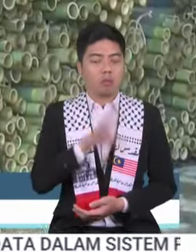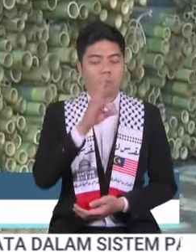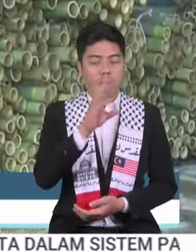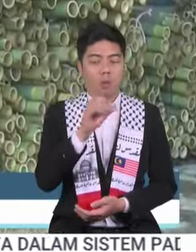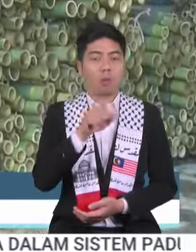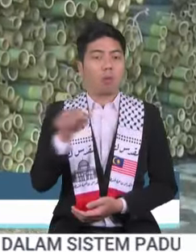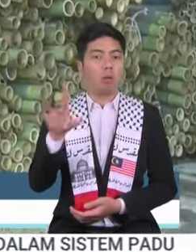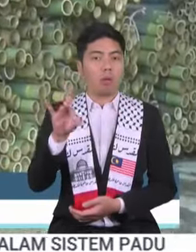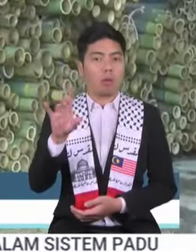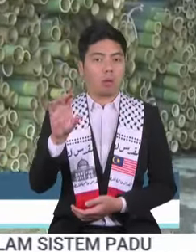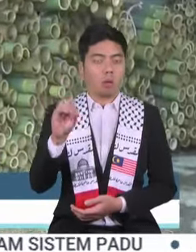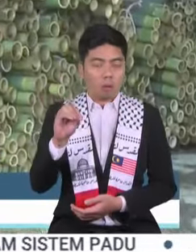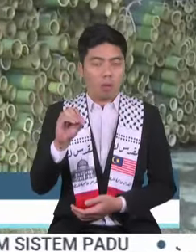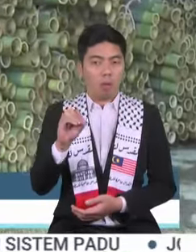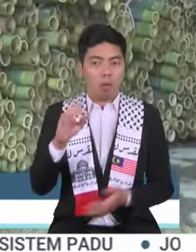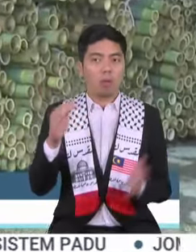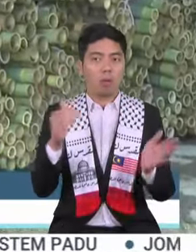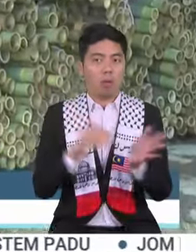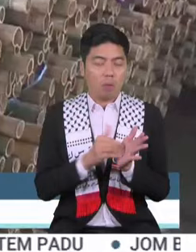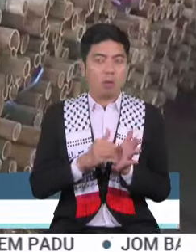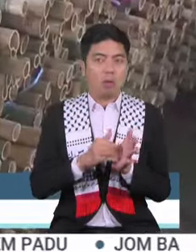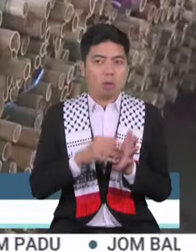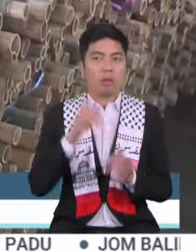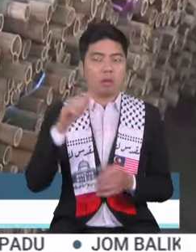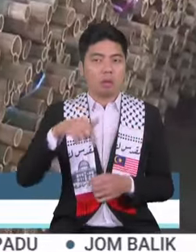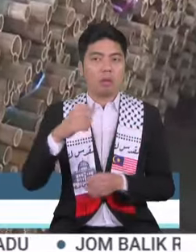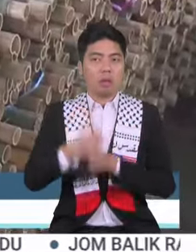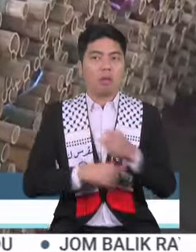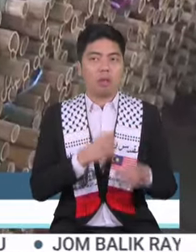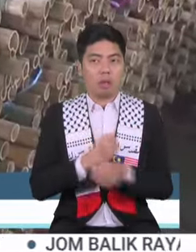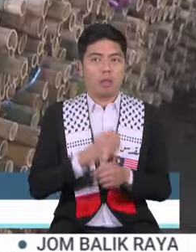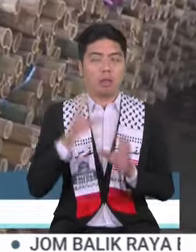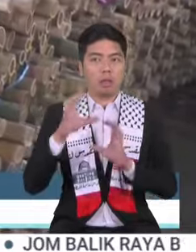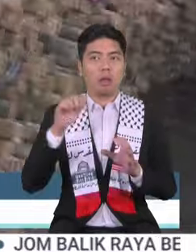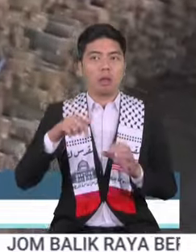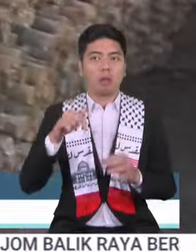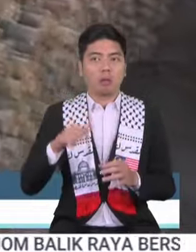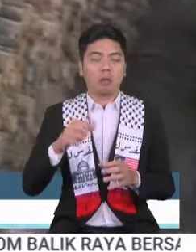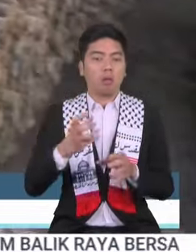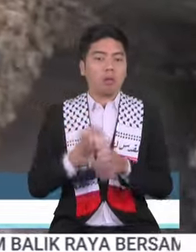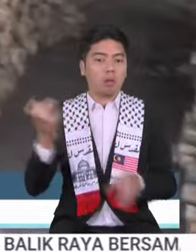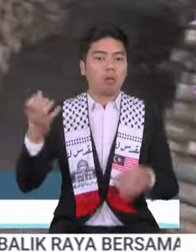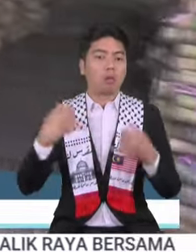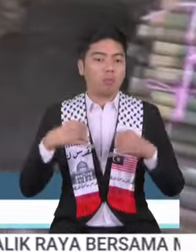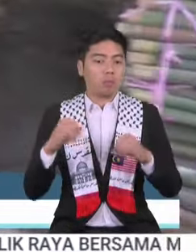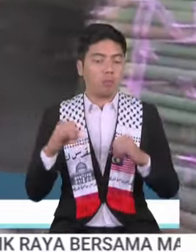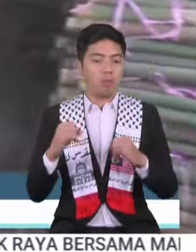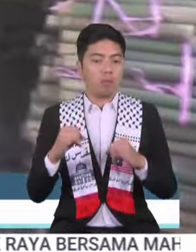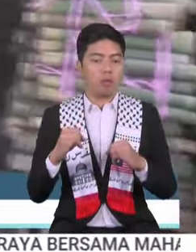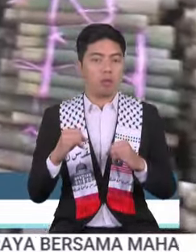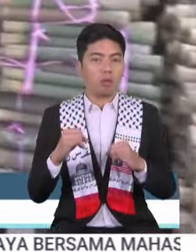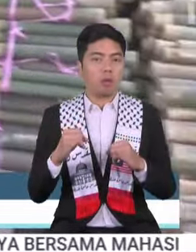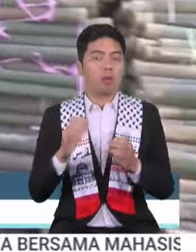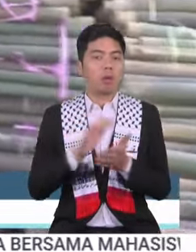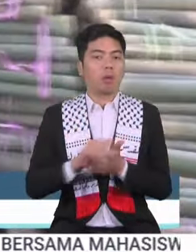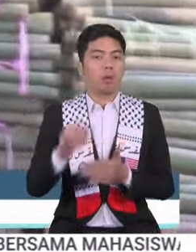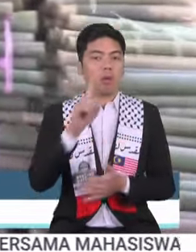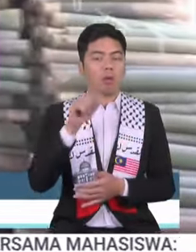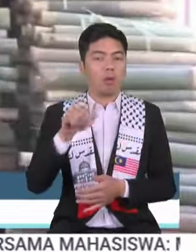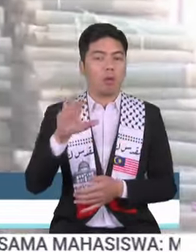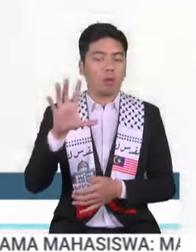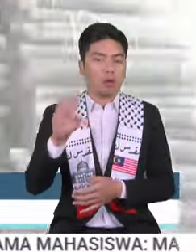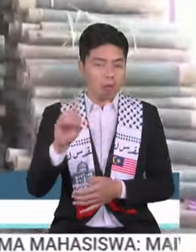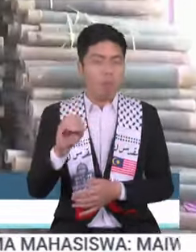70 hingga 80 ribu ringgit tahun ini berkata buluh dijual antara RM1.30 hingga